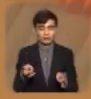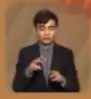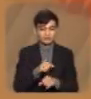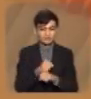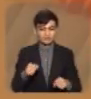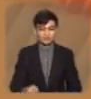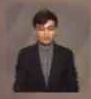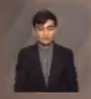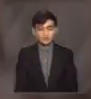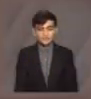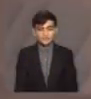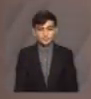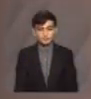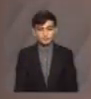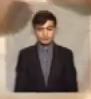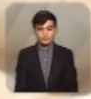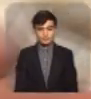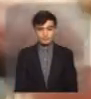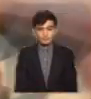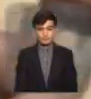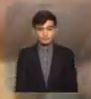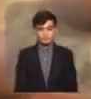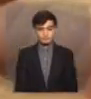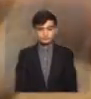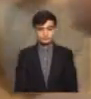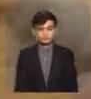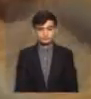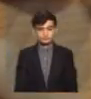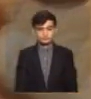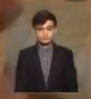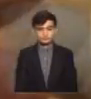антисептиком. Александра Ким, Виталий Зайнтинов, Информбюро Шымкент.